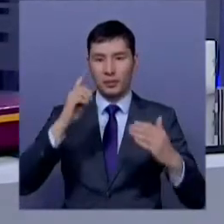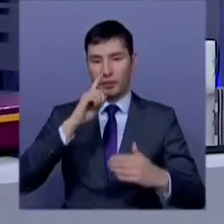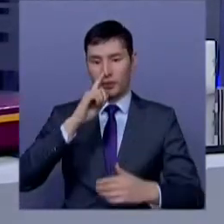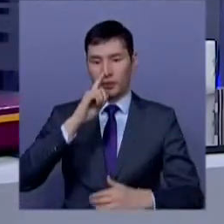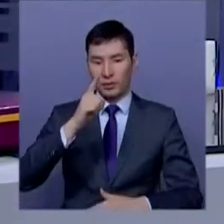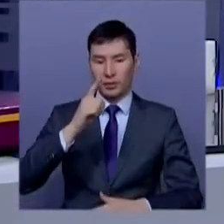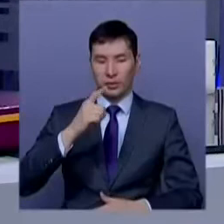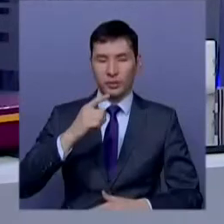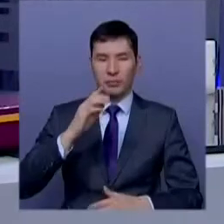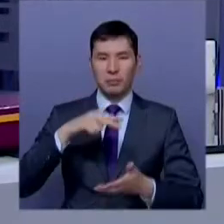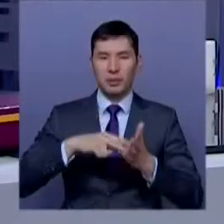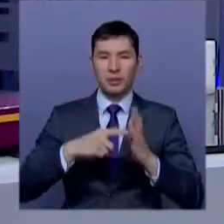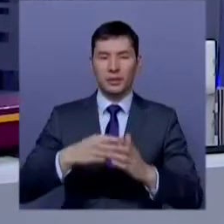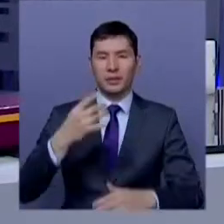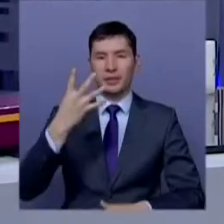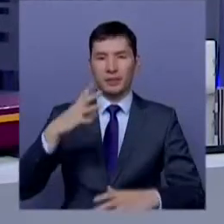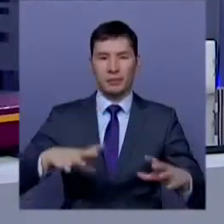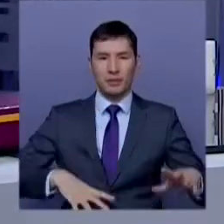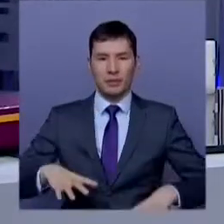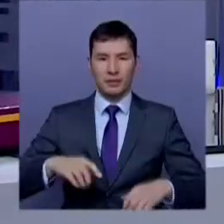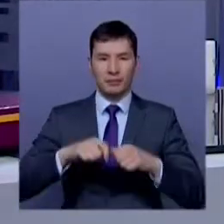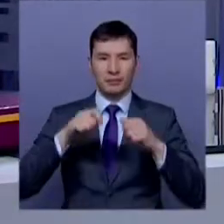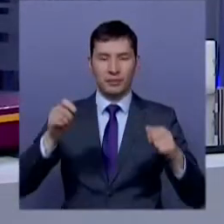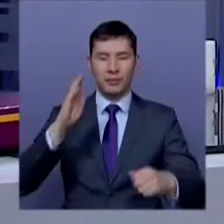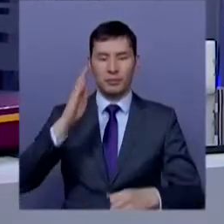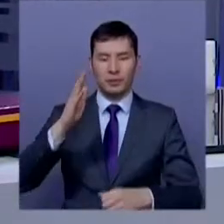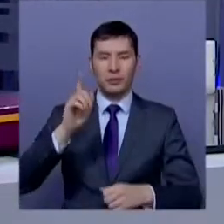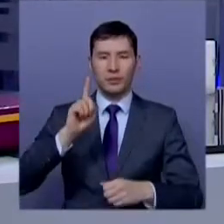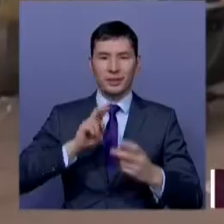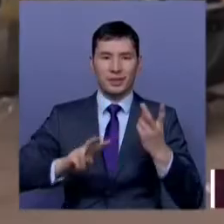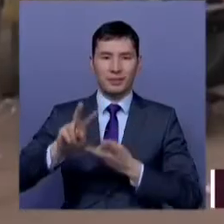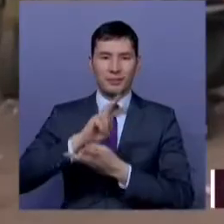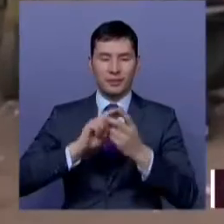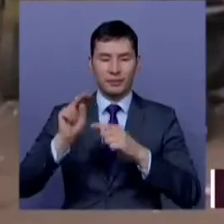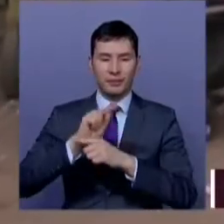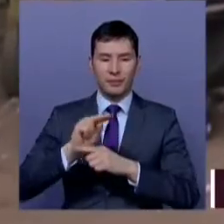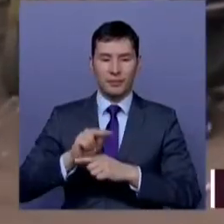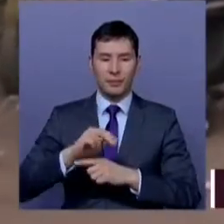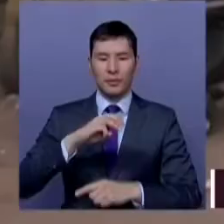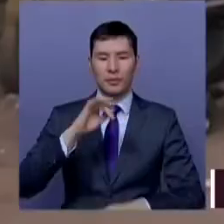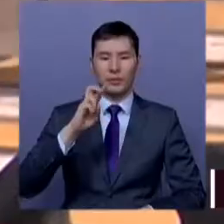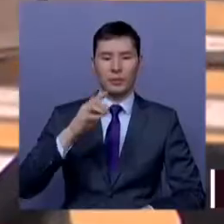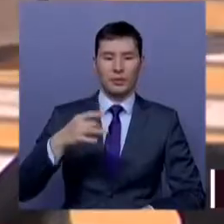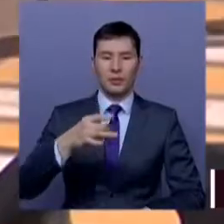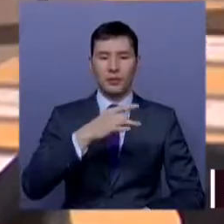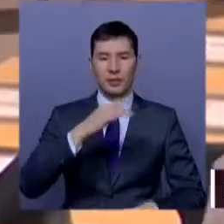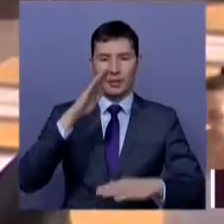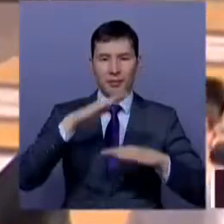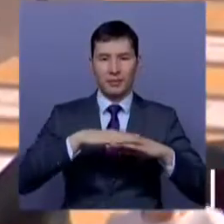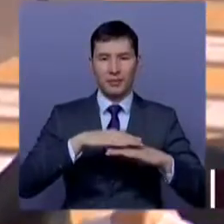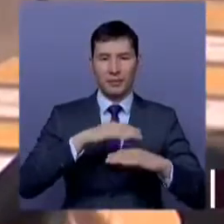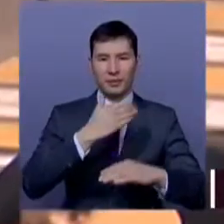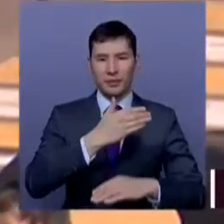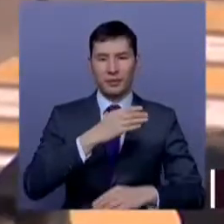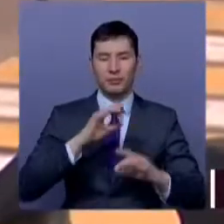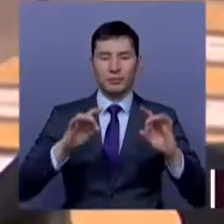қайта жаңартудан өтеді. Есте болса, осыған дейін қалада 7 жөнделген еді. Бұл туралы Түрксіб ауданының әкімі Бақытжан Ақжаров